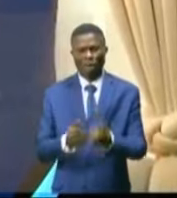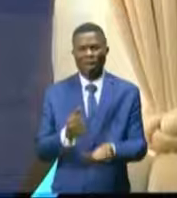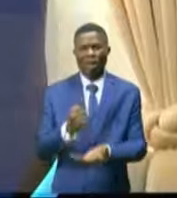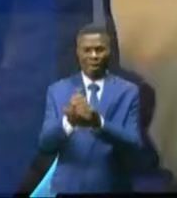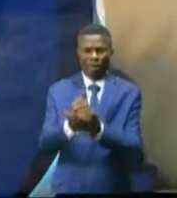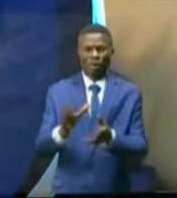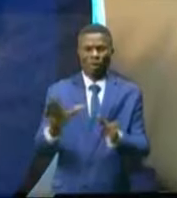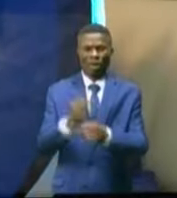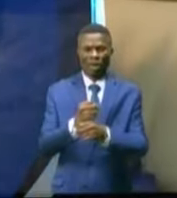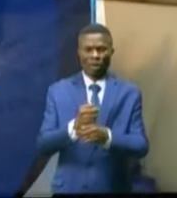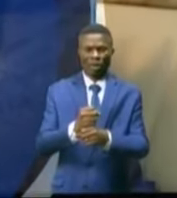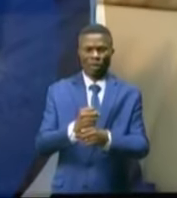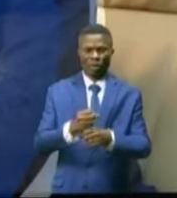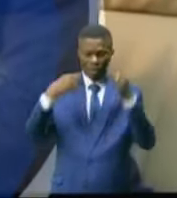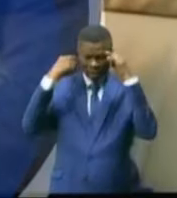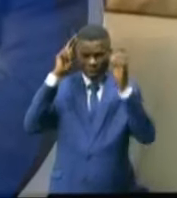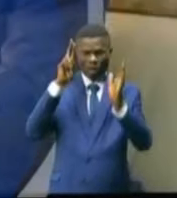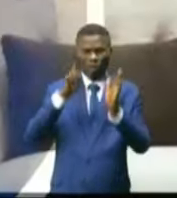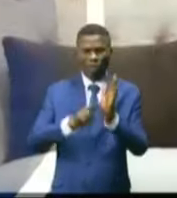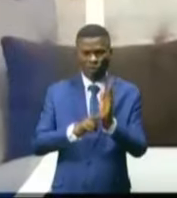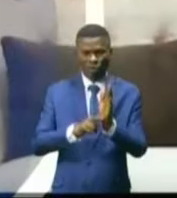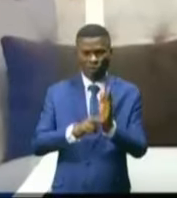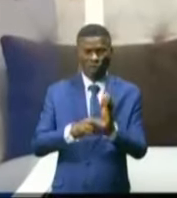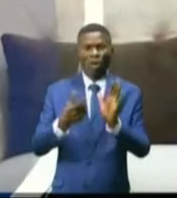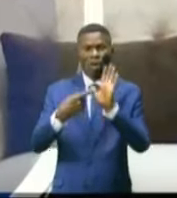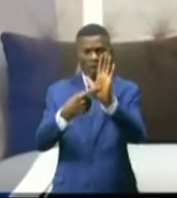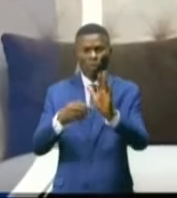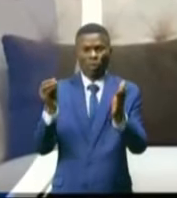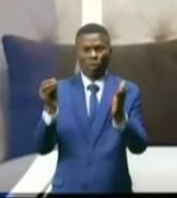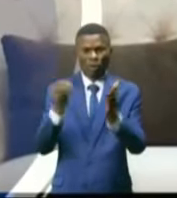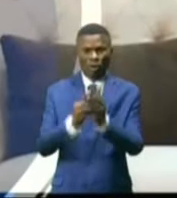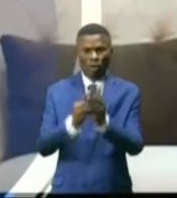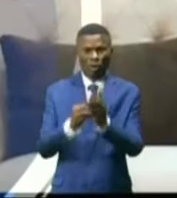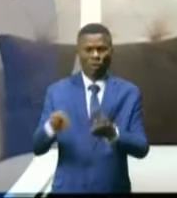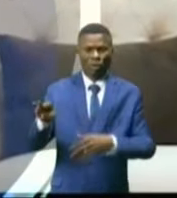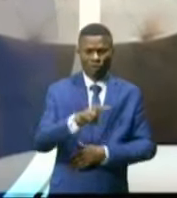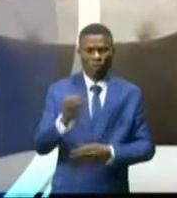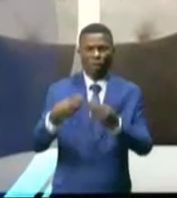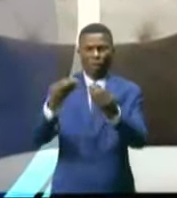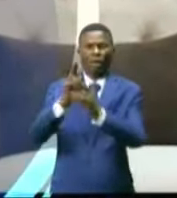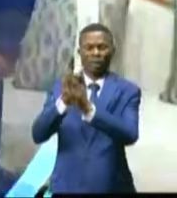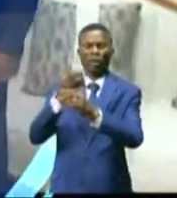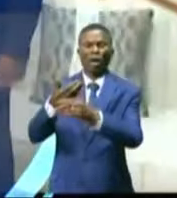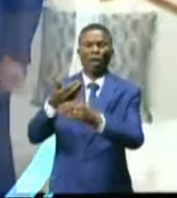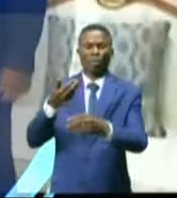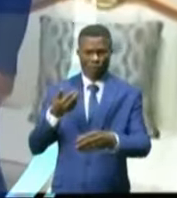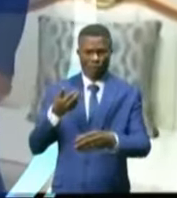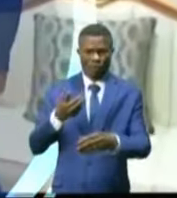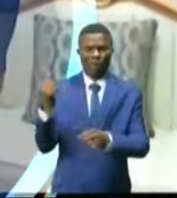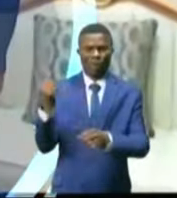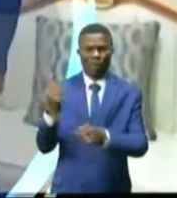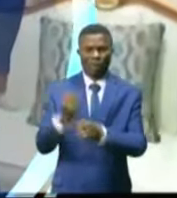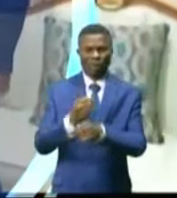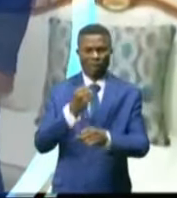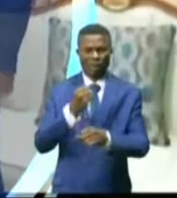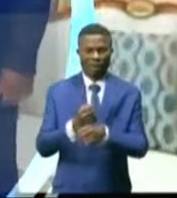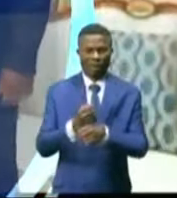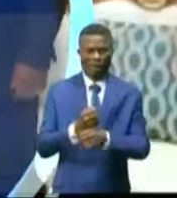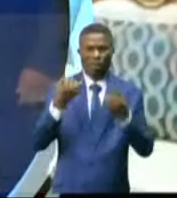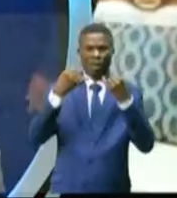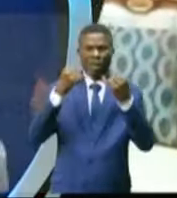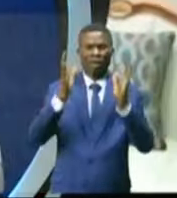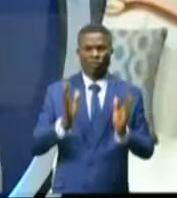Passer la conclusion d'un accord de gouvernement. Vous avez suivi dans ces journaux les dépôts de rapports préliminaires de la mission de